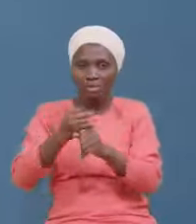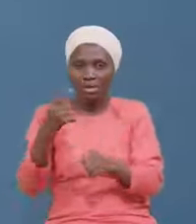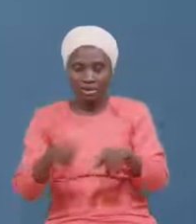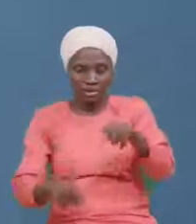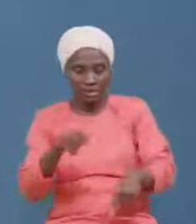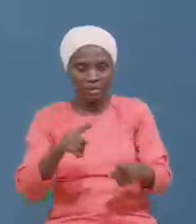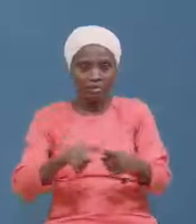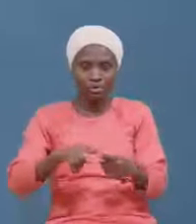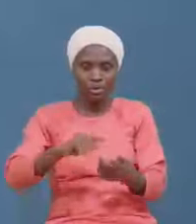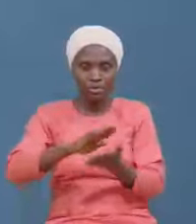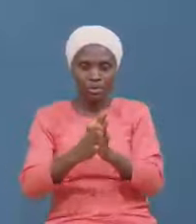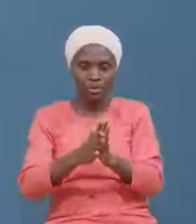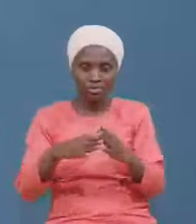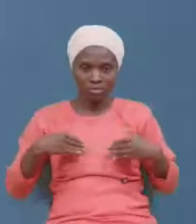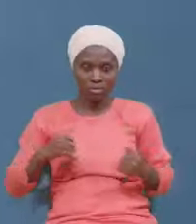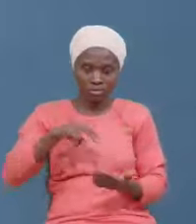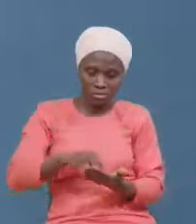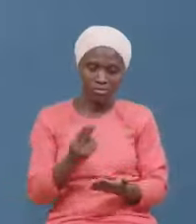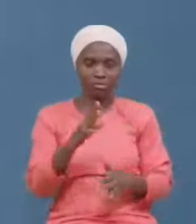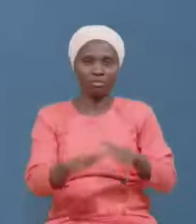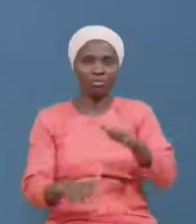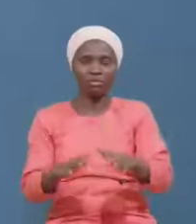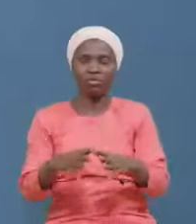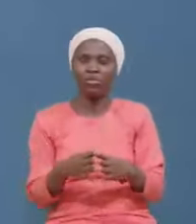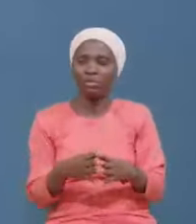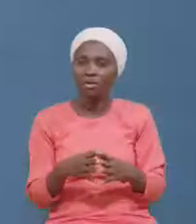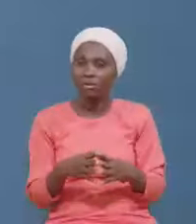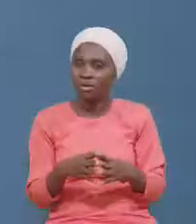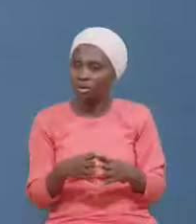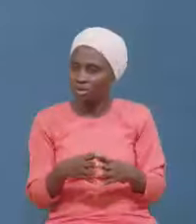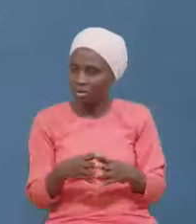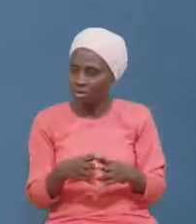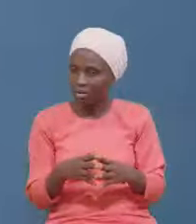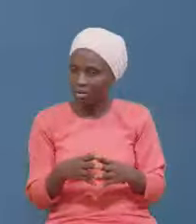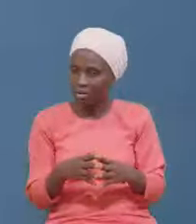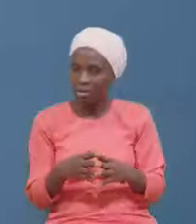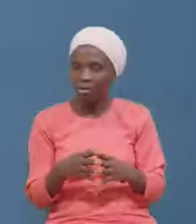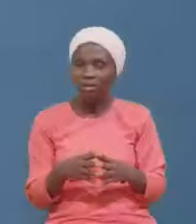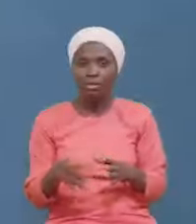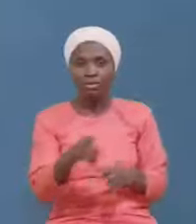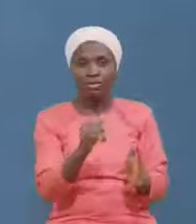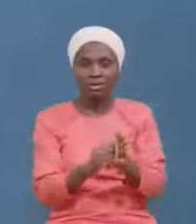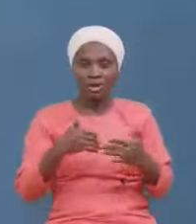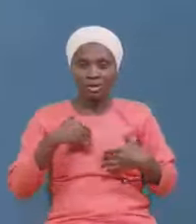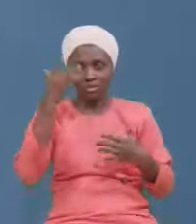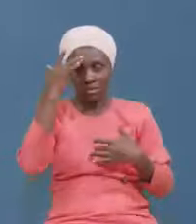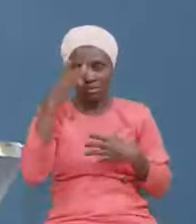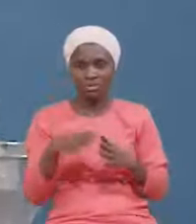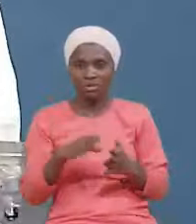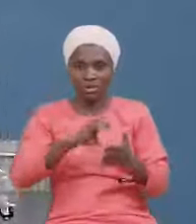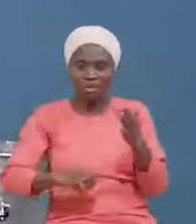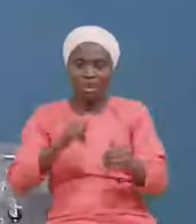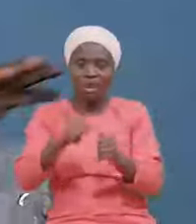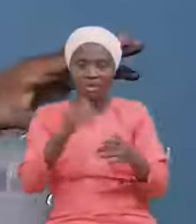to get up and walk. పక్షవాతం గలవారు లేచి నడిచేలా చేస్తాడు. He removes every sickness in everyone. ప్రతి ఒక్కరిలో